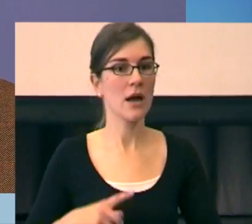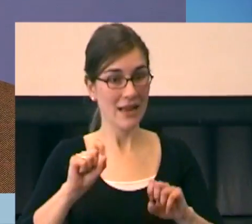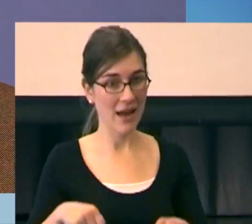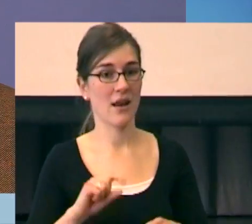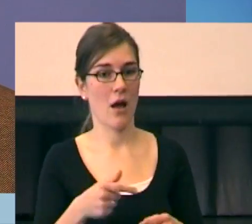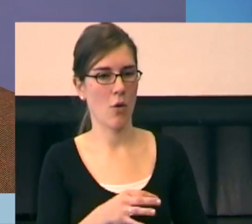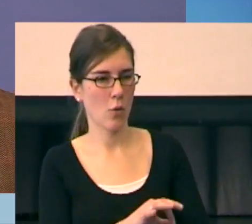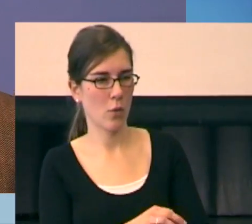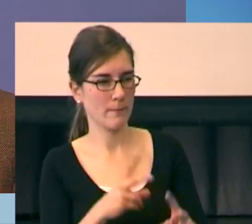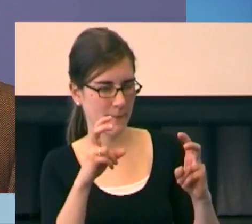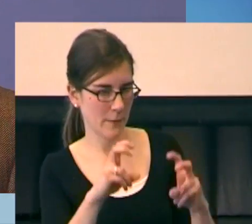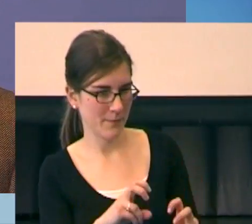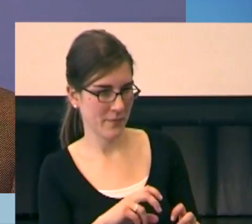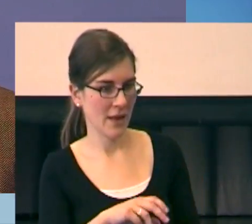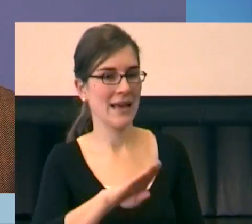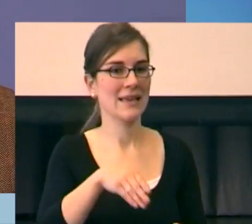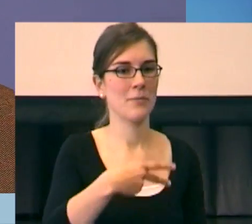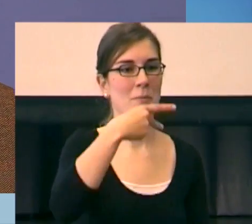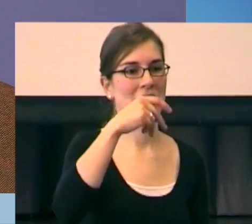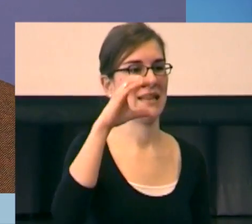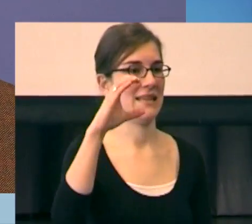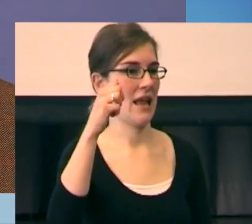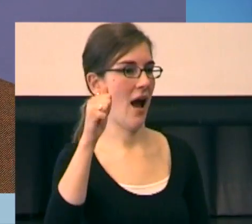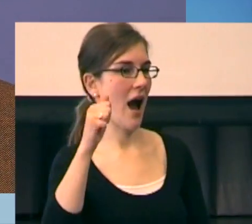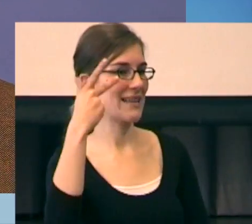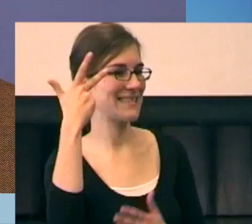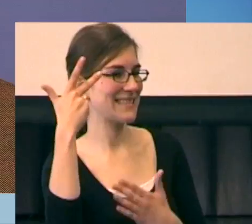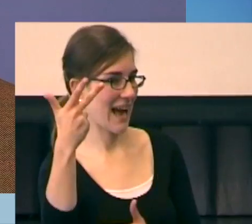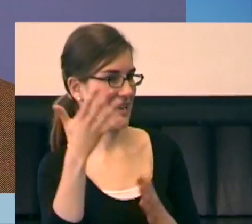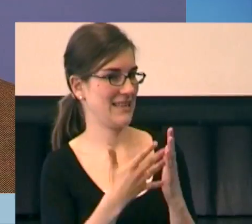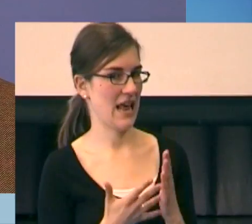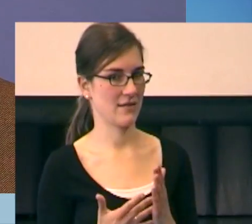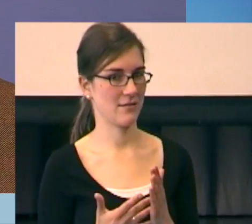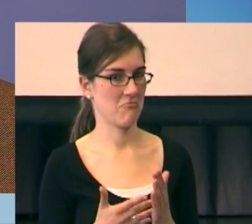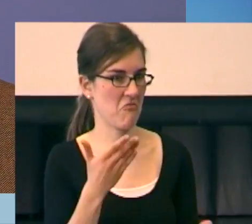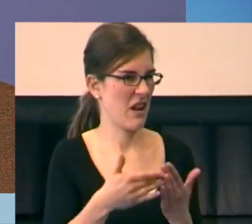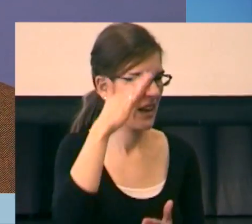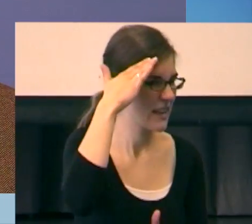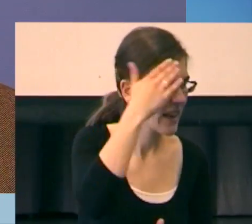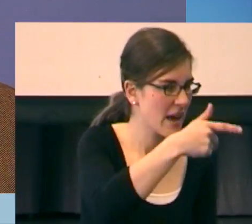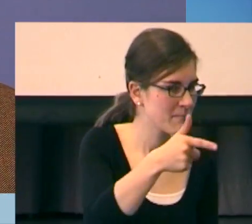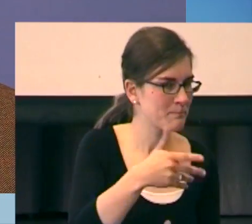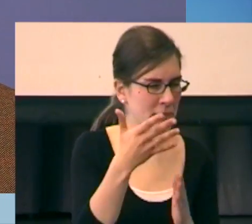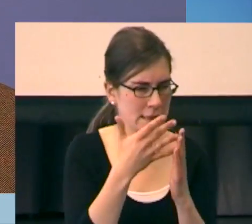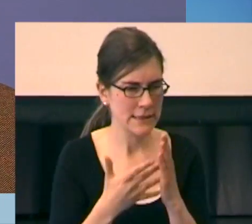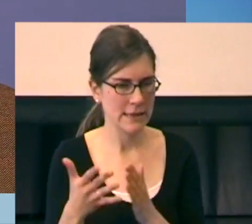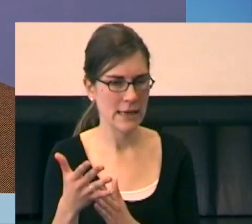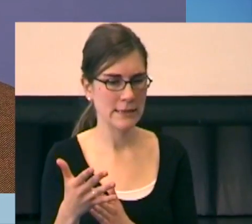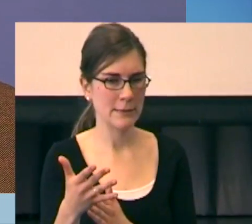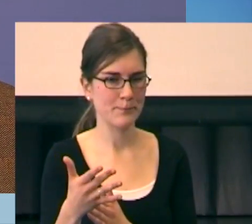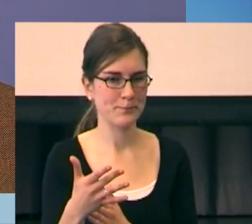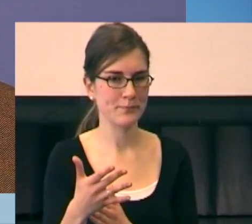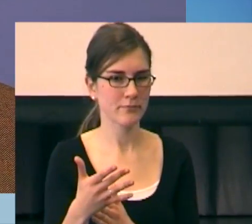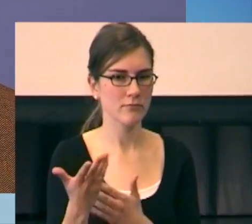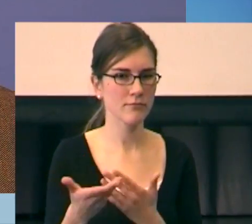Es gibt den sogenannten PCA3-Test, von dem vielleicht der eine oder andere von Ihnen mal gehört hat. Bei dem Test massiert der